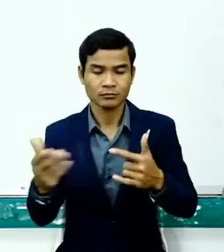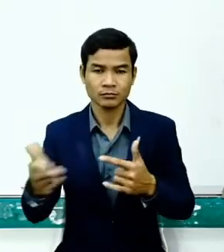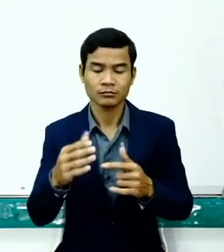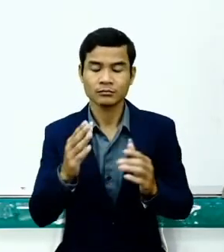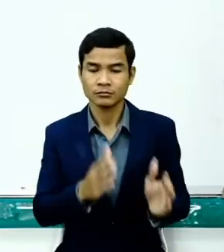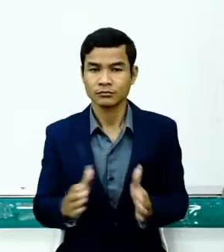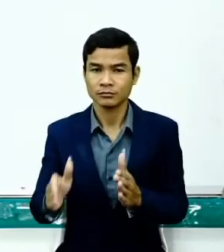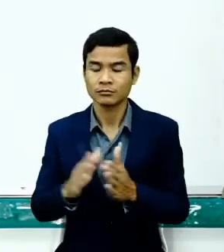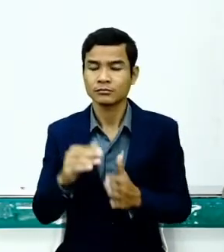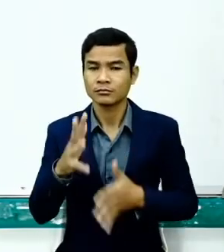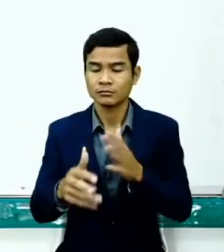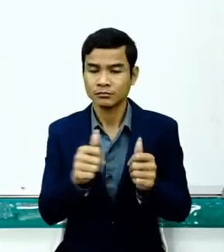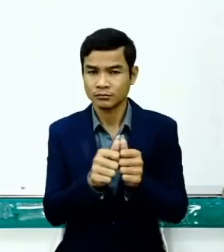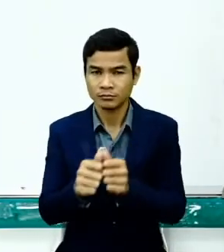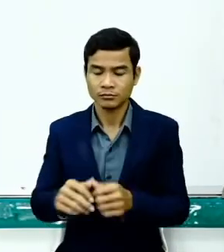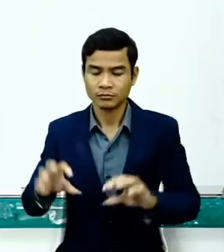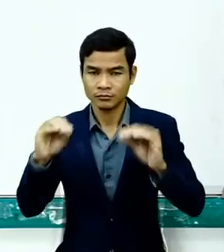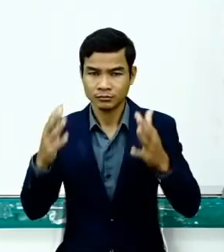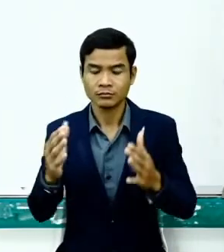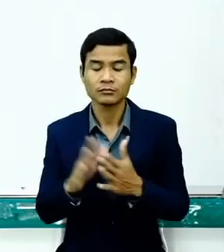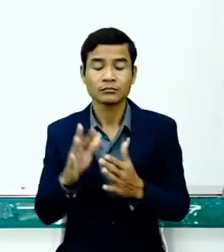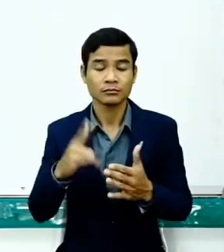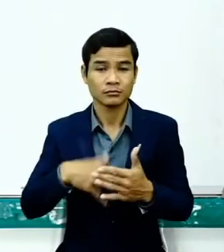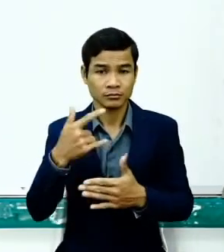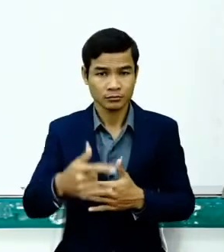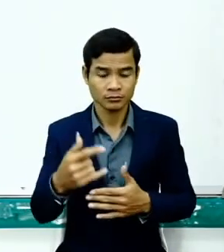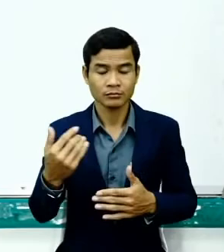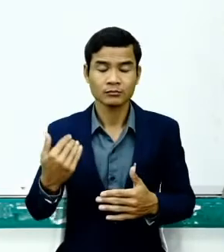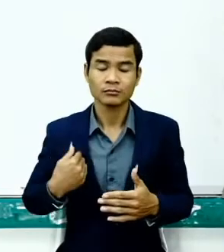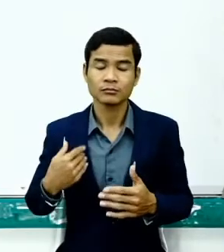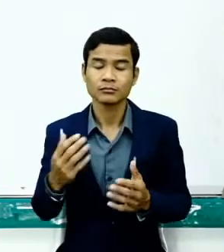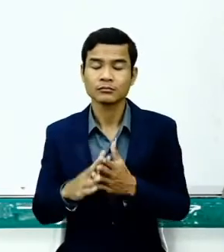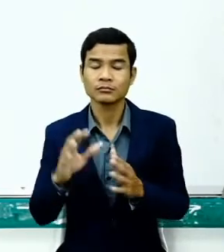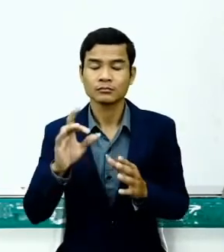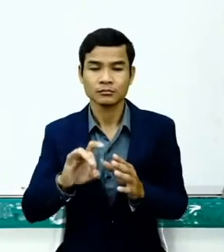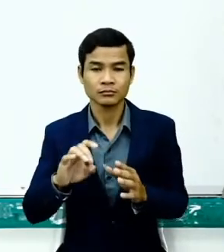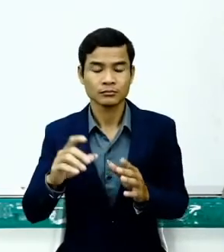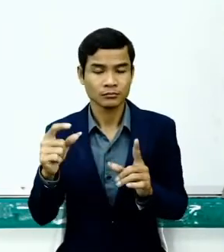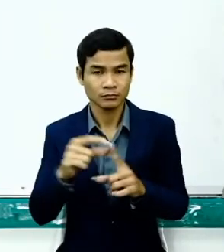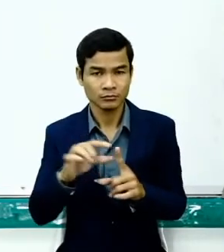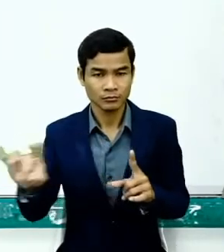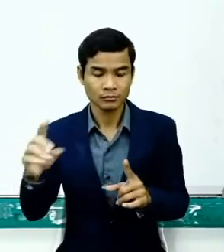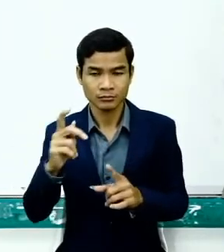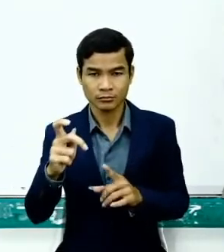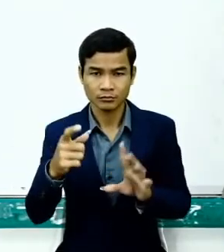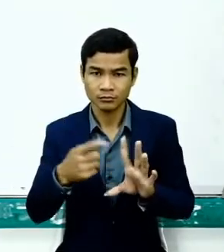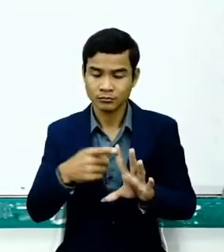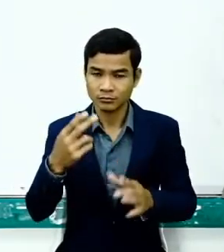ងត្រៀមខ្លួនអានជាមួយអ្នកគ្រូបន្តពីព្យាង្គគីតើអ្នកគ្រូនឹងមានចាព្យាង្គអ្វីបន្ត